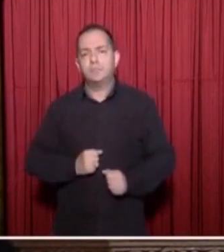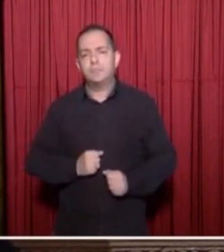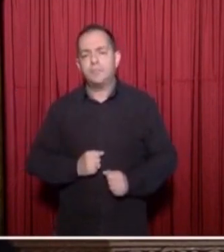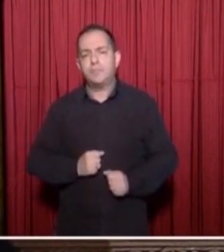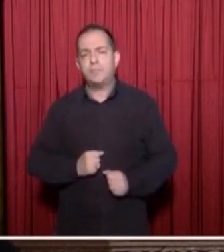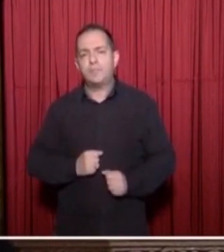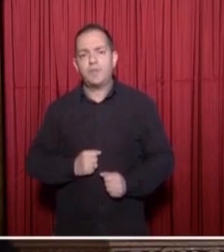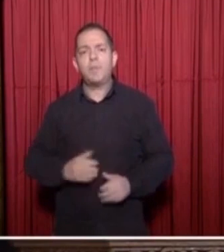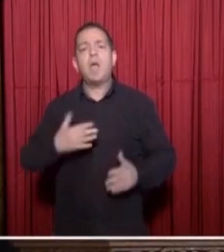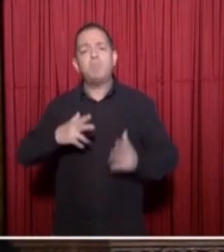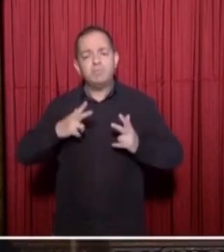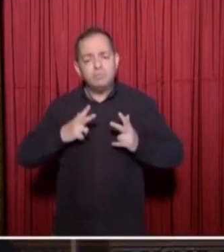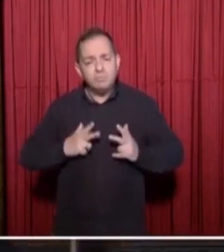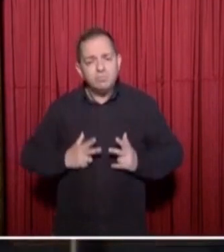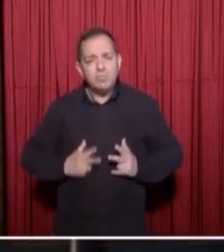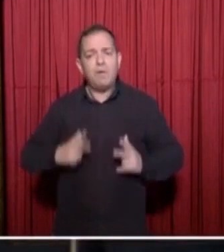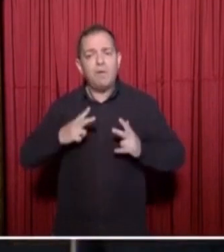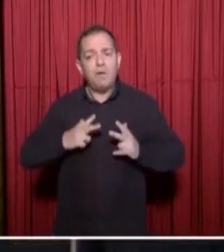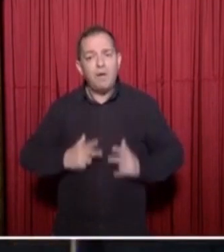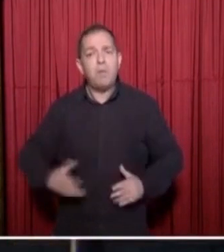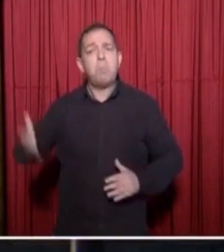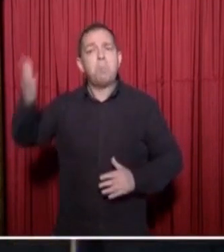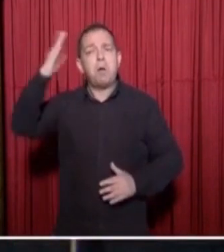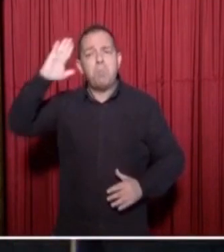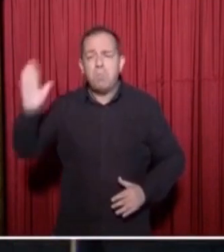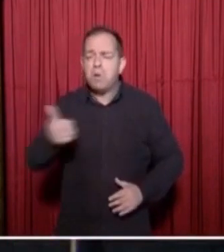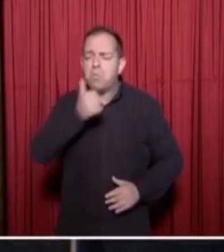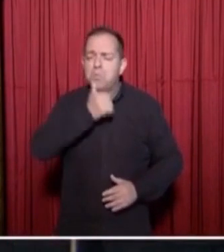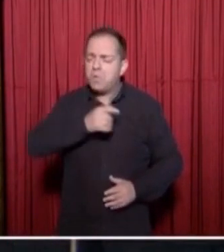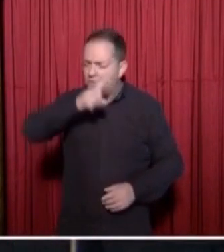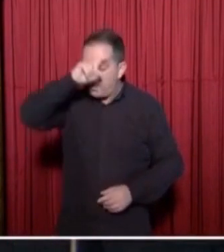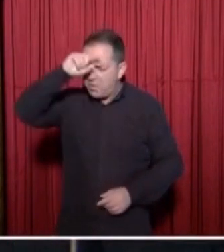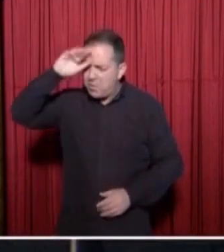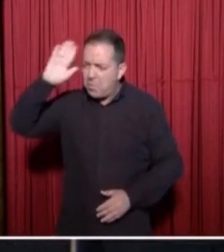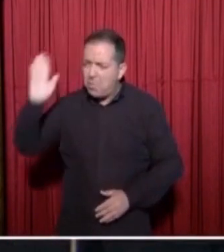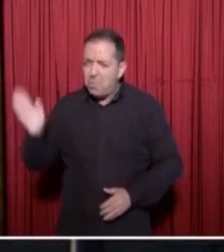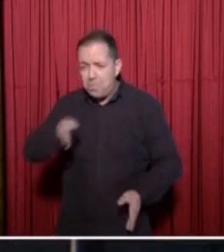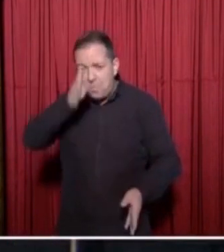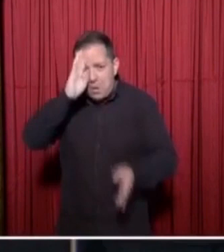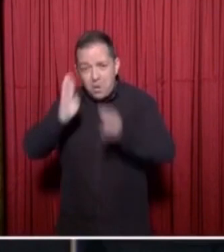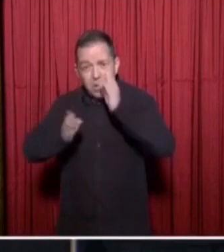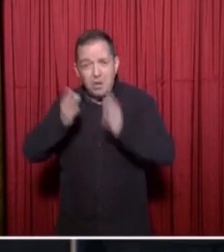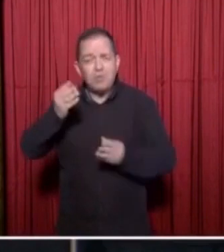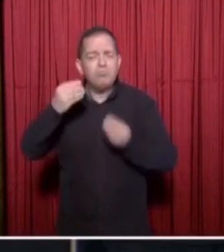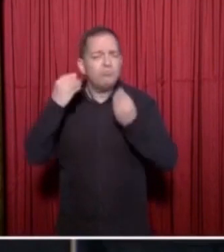Φρανθήμεν αρθών ημερών ταπείνωσες ημάς, ετώναν είδαμεν